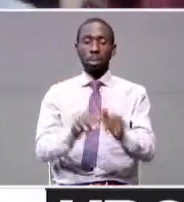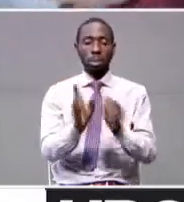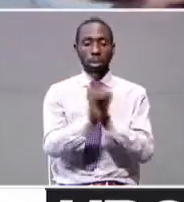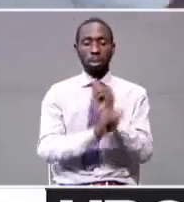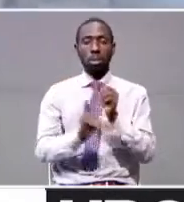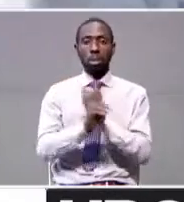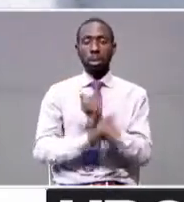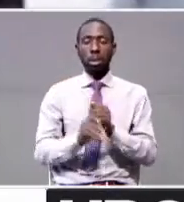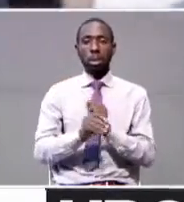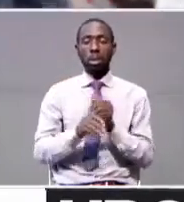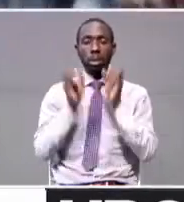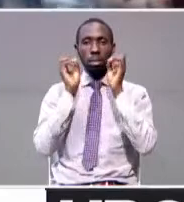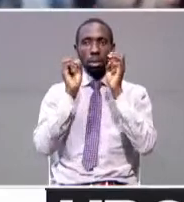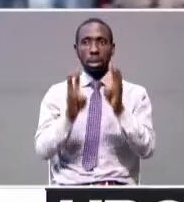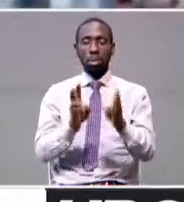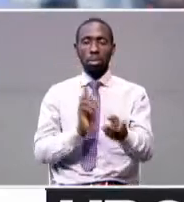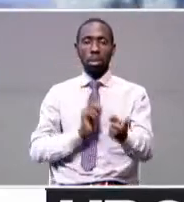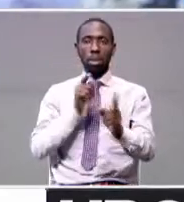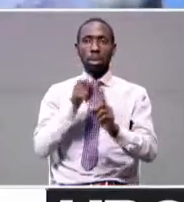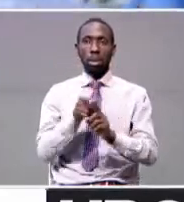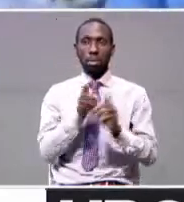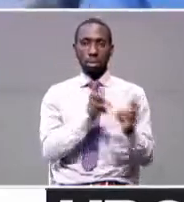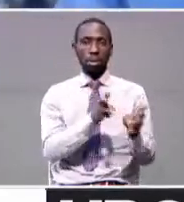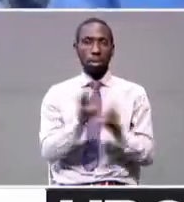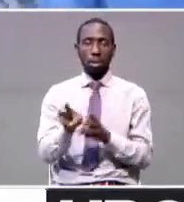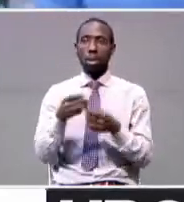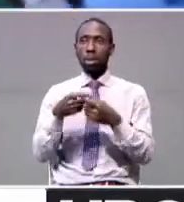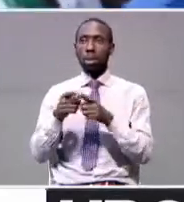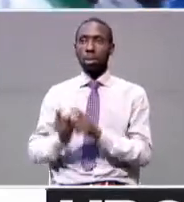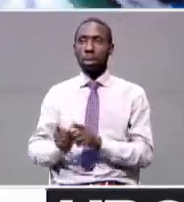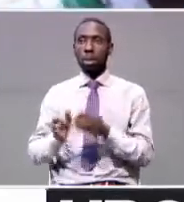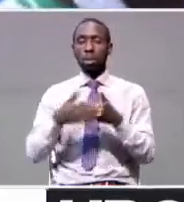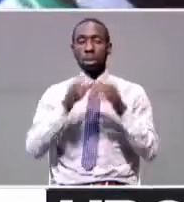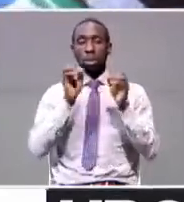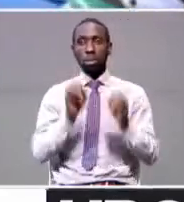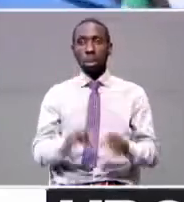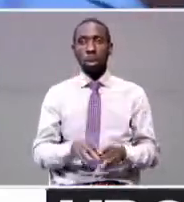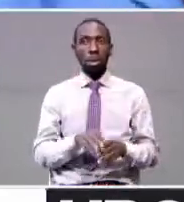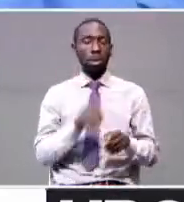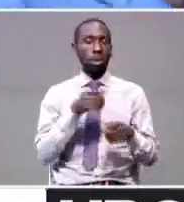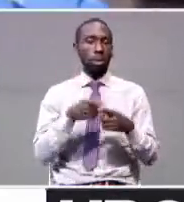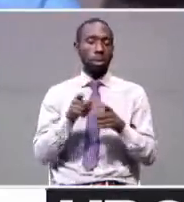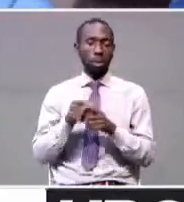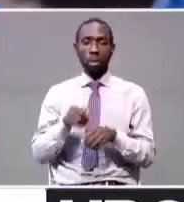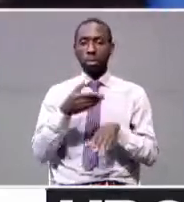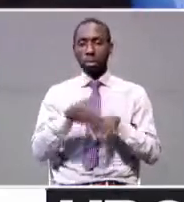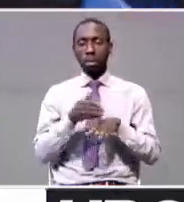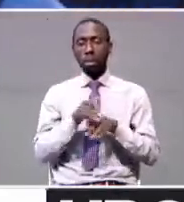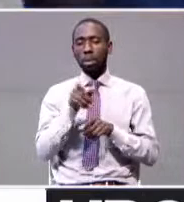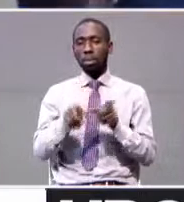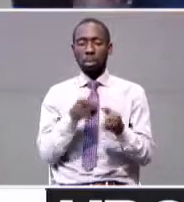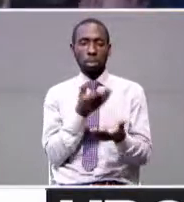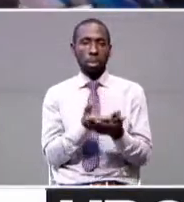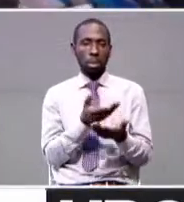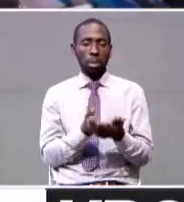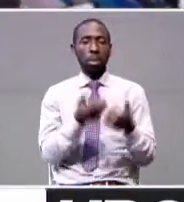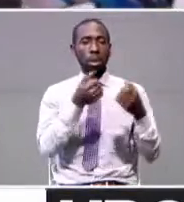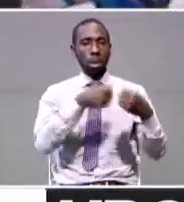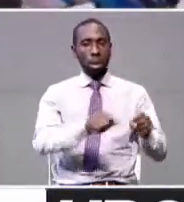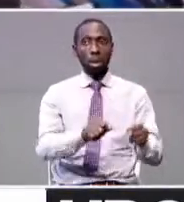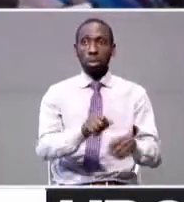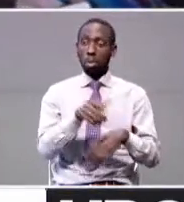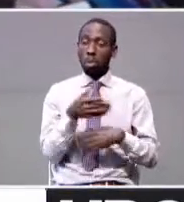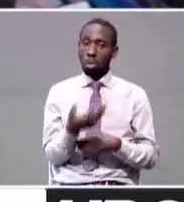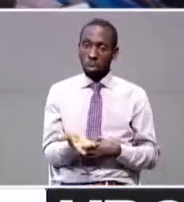emityana olugendereddwamu okutema empenda obutaggala nnyanja eno, abavubi basabiddwa okubiteeka mu nkola oba si kyo